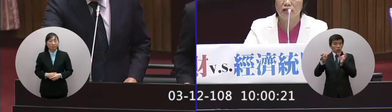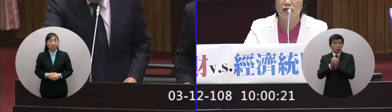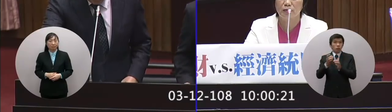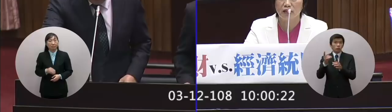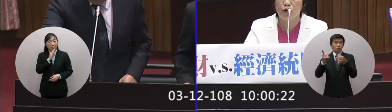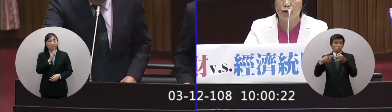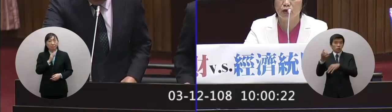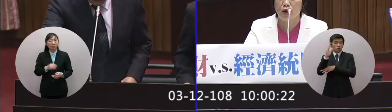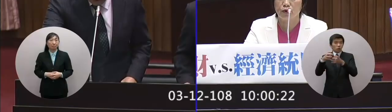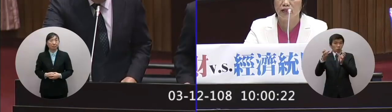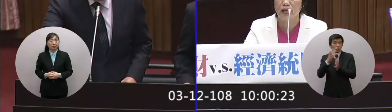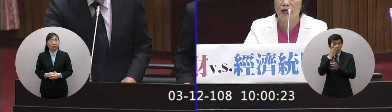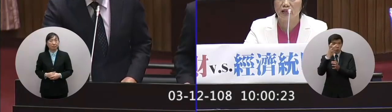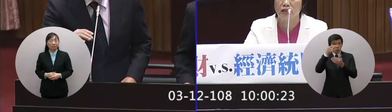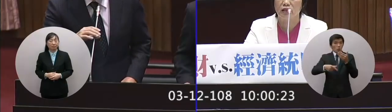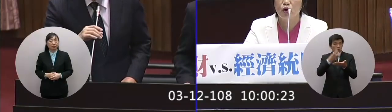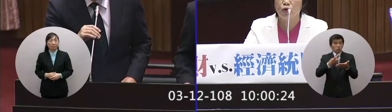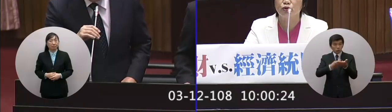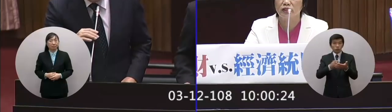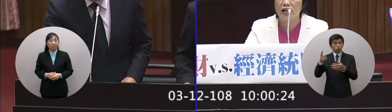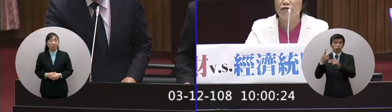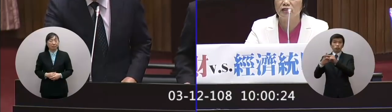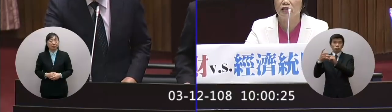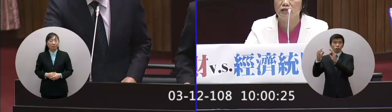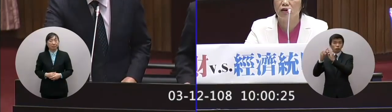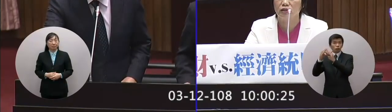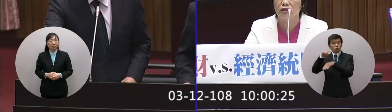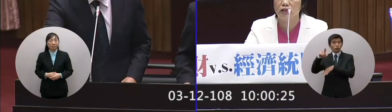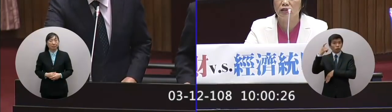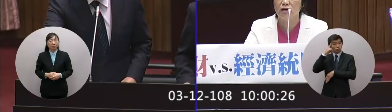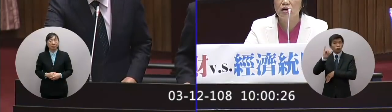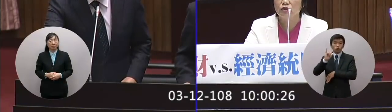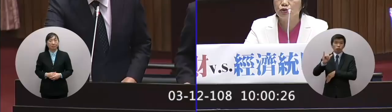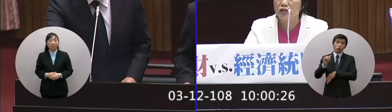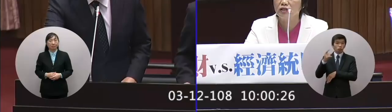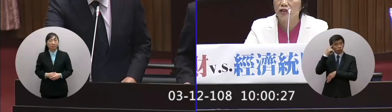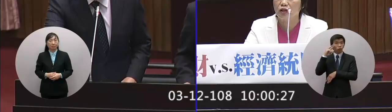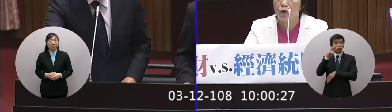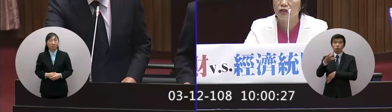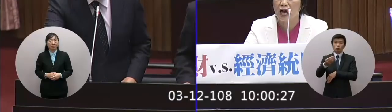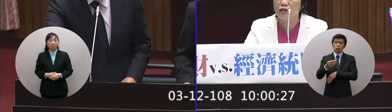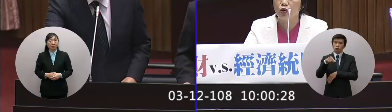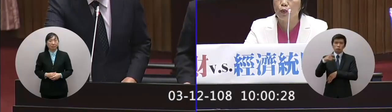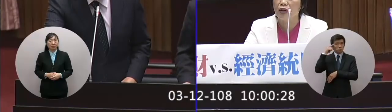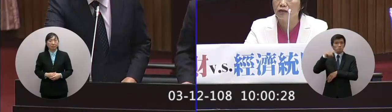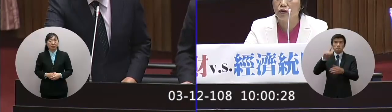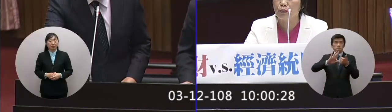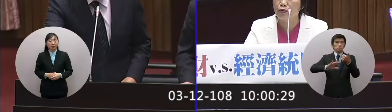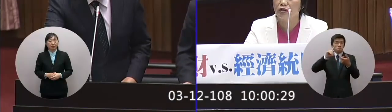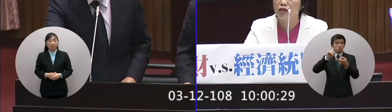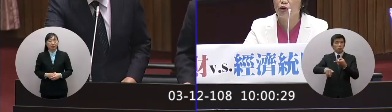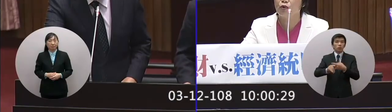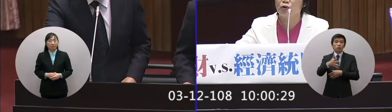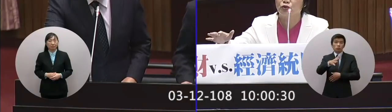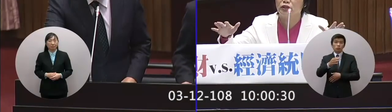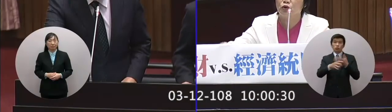见。 是 什么样的外汇他也没意见。 是， 我觉得这样非常的消极。第一个，全世界的国家从来